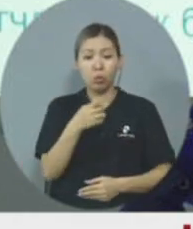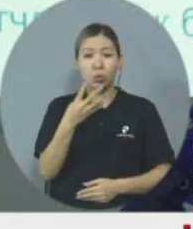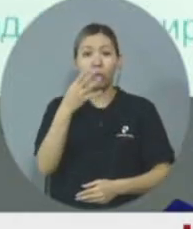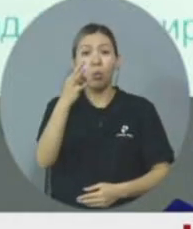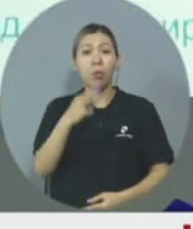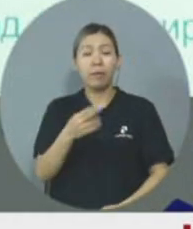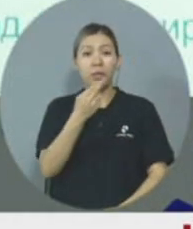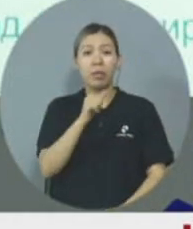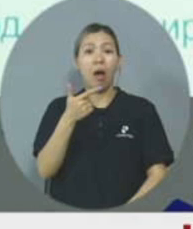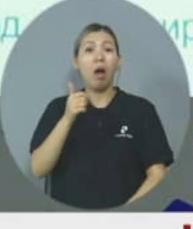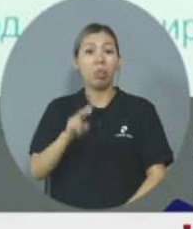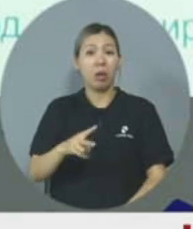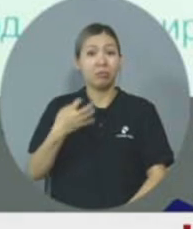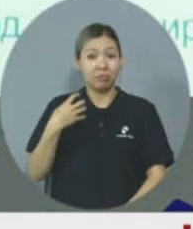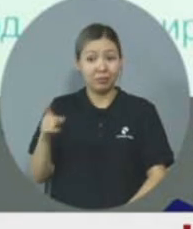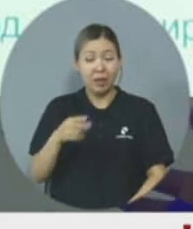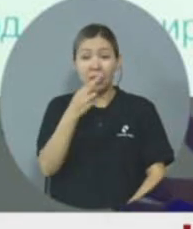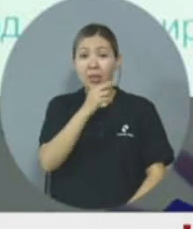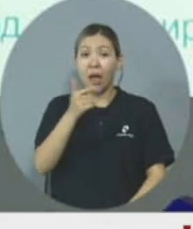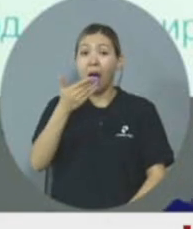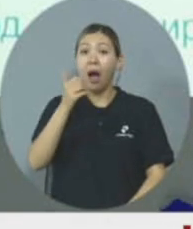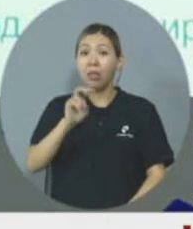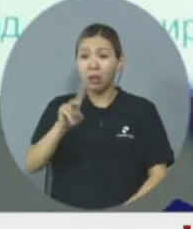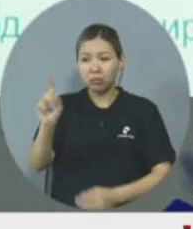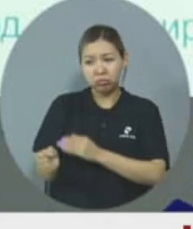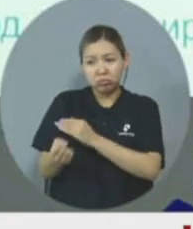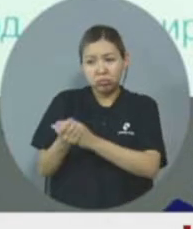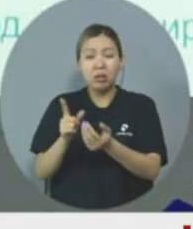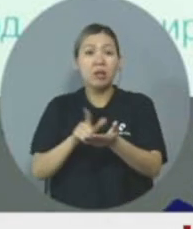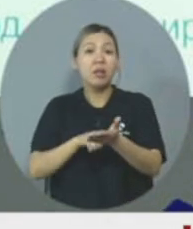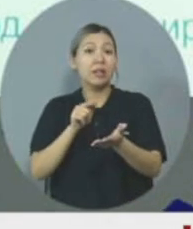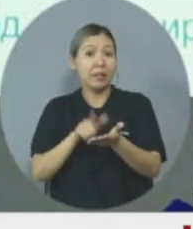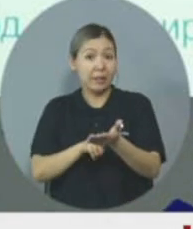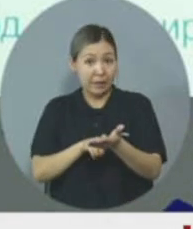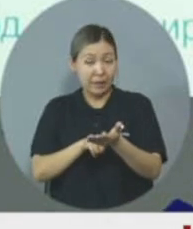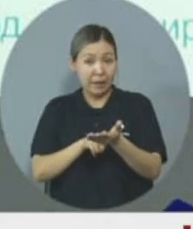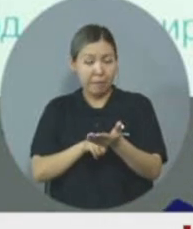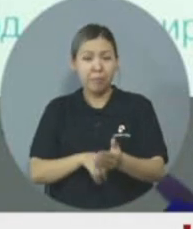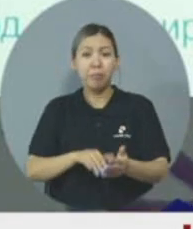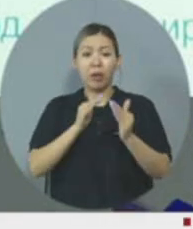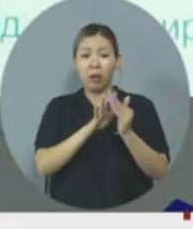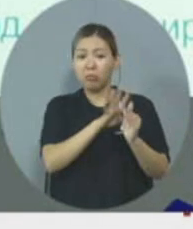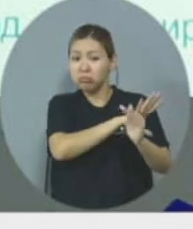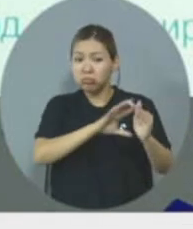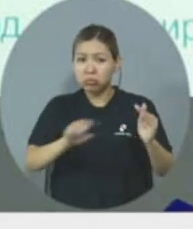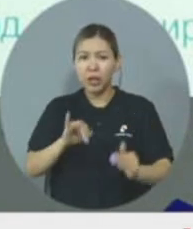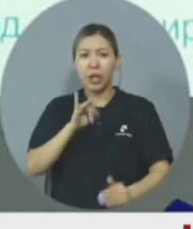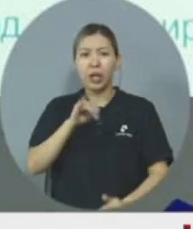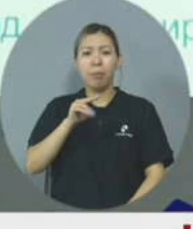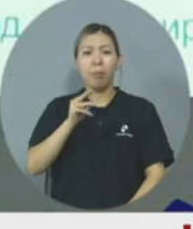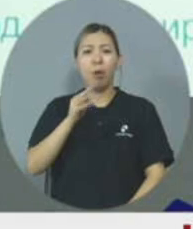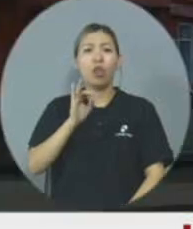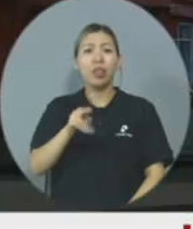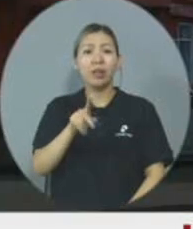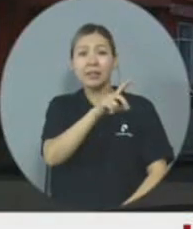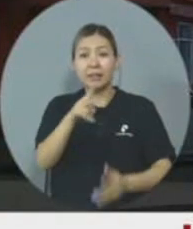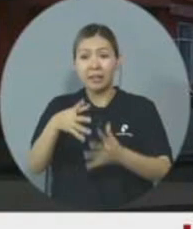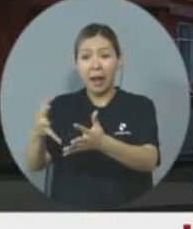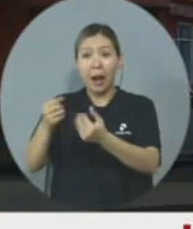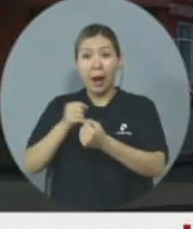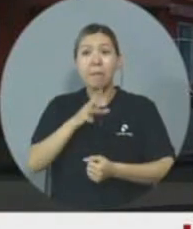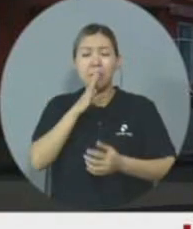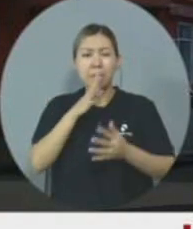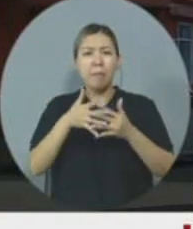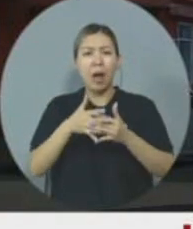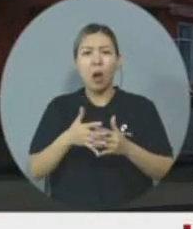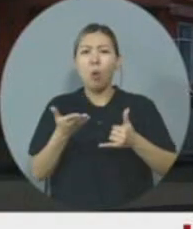эзэлдэг. Тиймээс даатгалын зах зээлийг солонгоох зайлшгүй шаардлагатай. Үүнээс гадна айл бүрт ипотекийн зээлд хамрагдахад байрны урьдчилгаа төлбөрийн